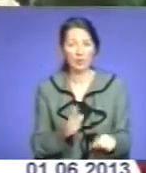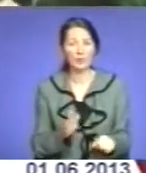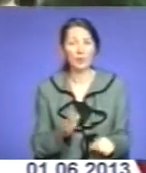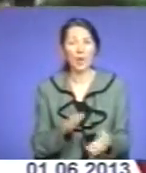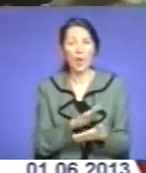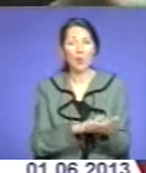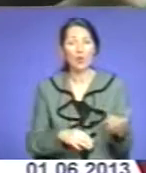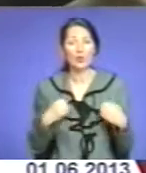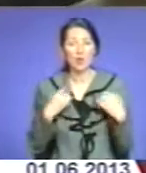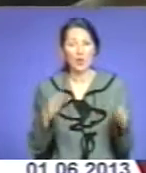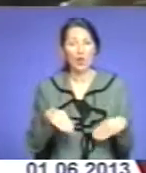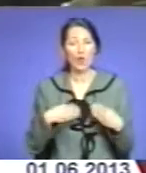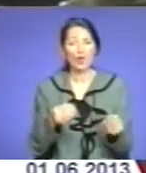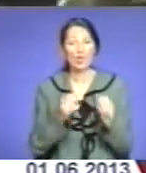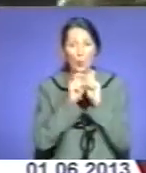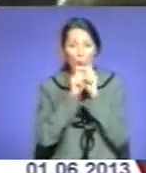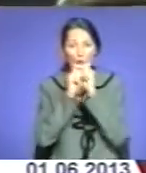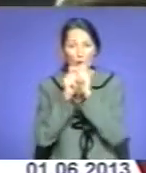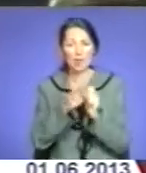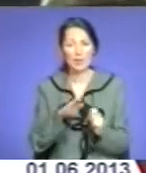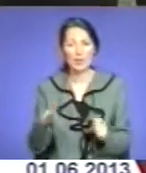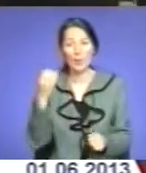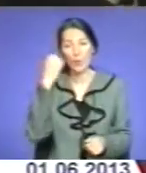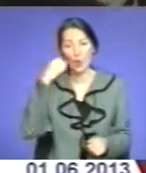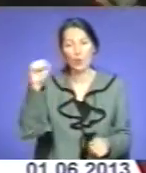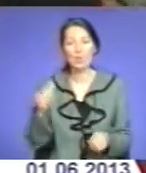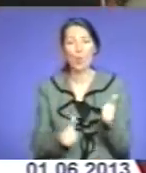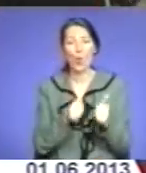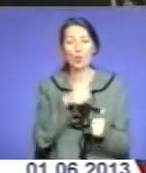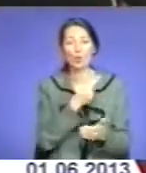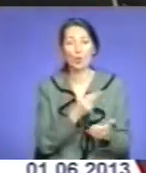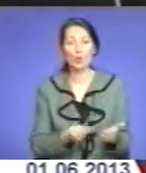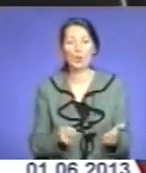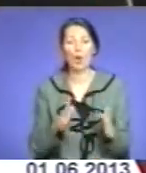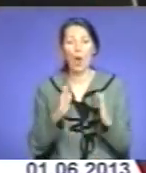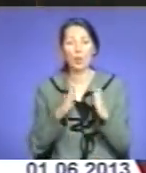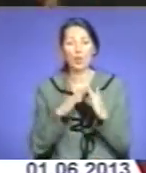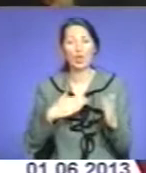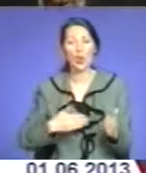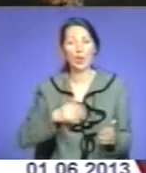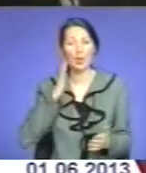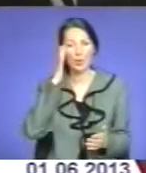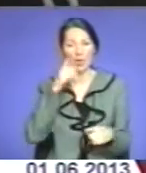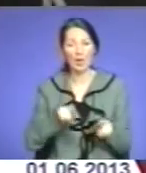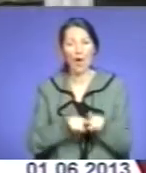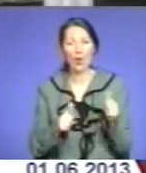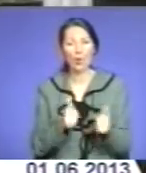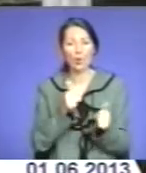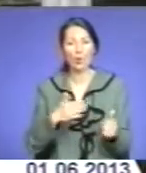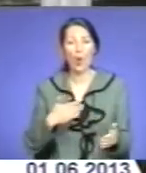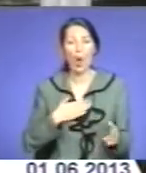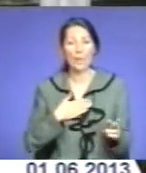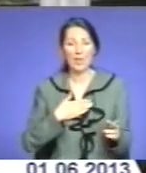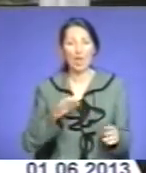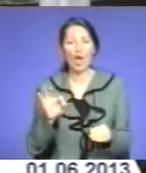свято врученням подарунків дітям, переможцям конкурсу «Малюнка. Будинок моєї мрії» та конкурсу «Мені сорочку мати